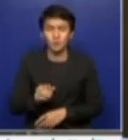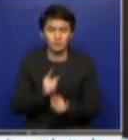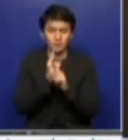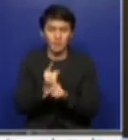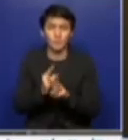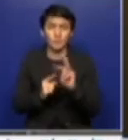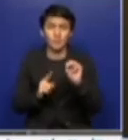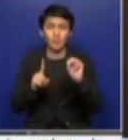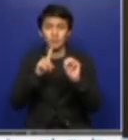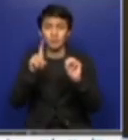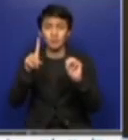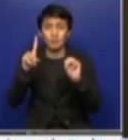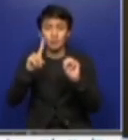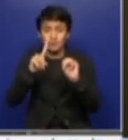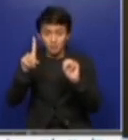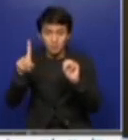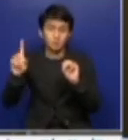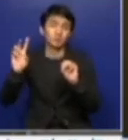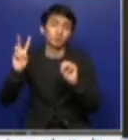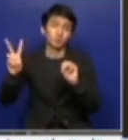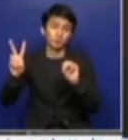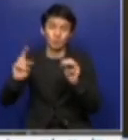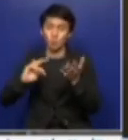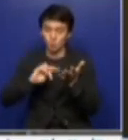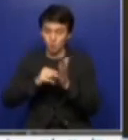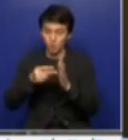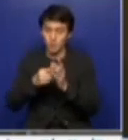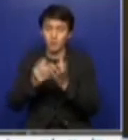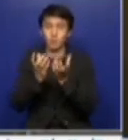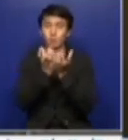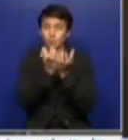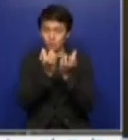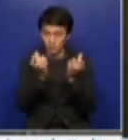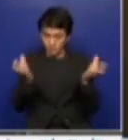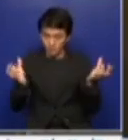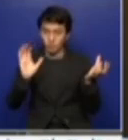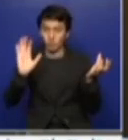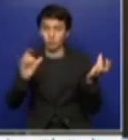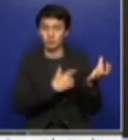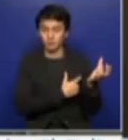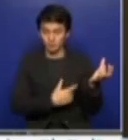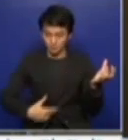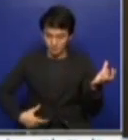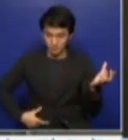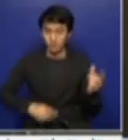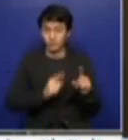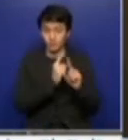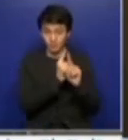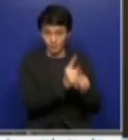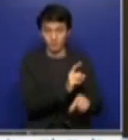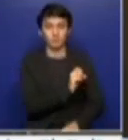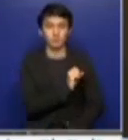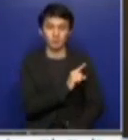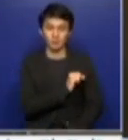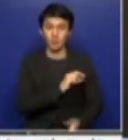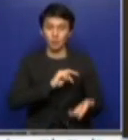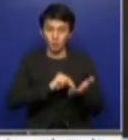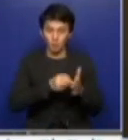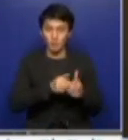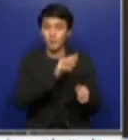ช้คุณธรรมขั้นสูงตามหลักศาสนาคือเมตตาและ